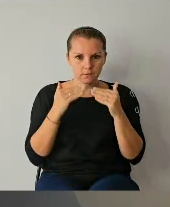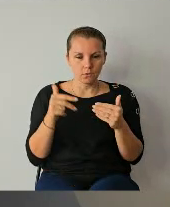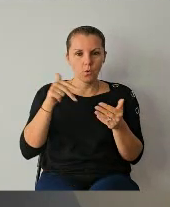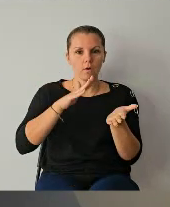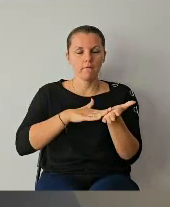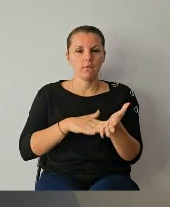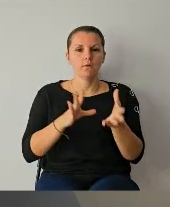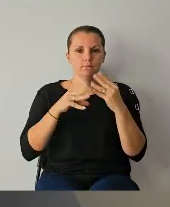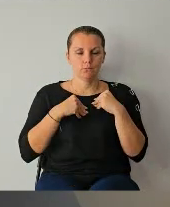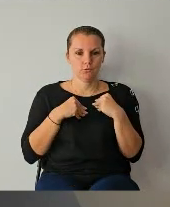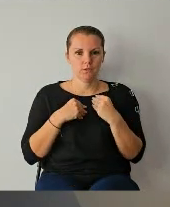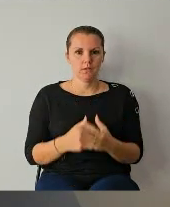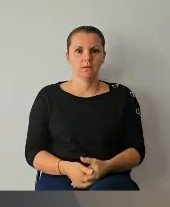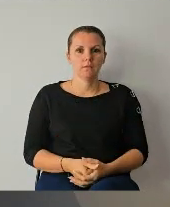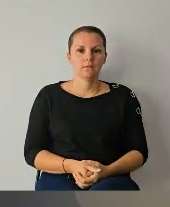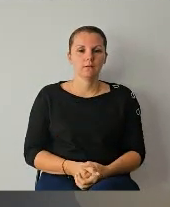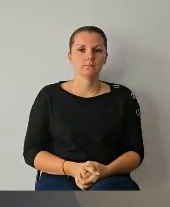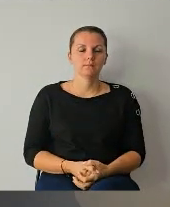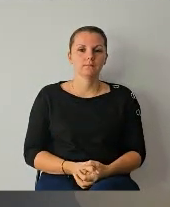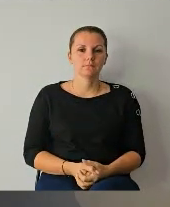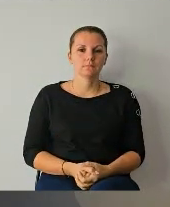Dziękuję. Uchwała została przyjęta jednogłośnie.